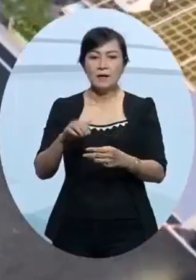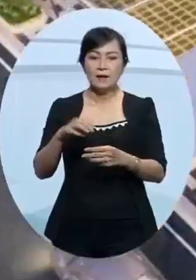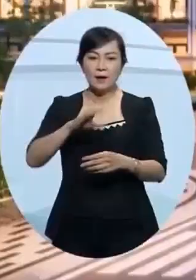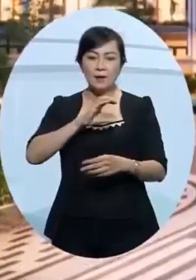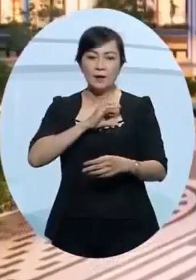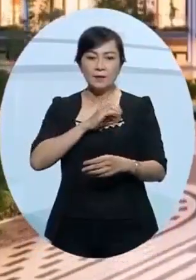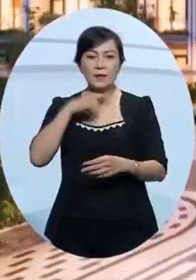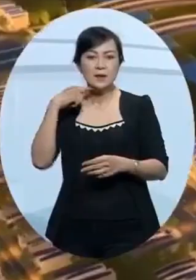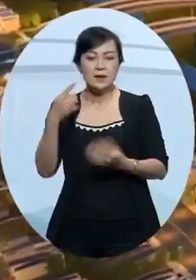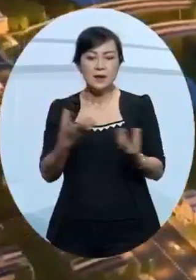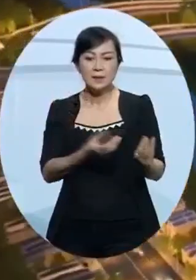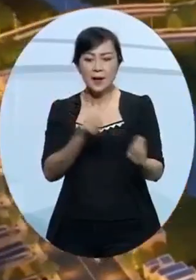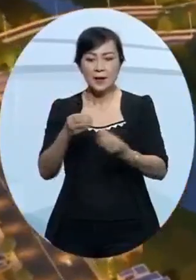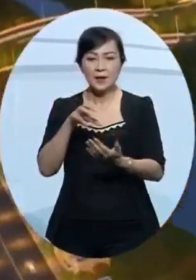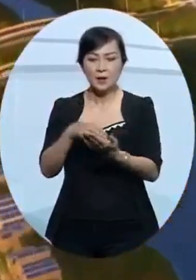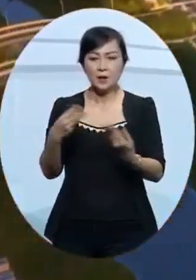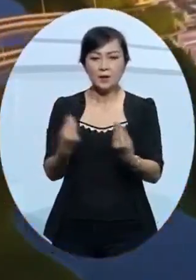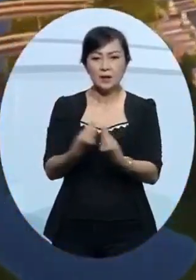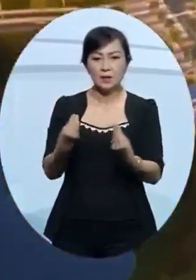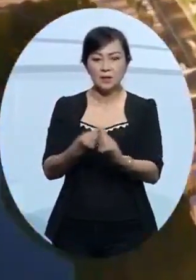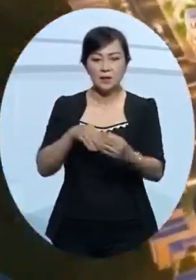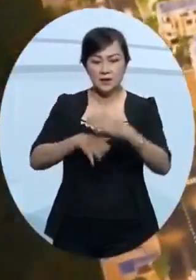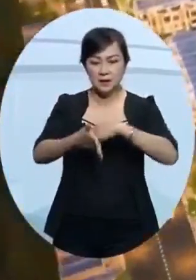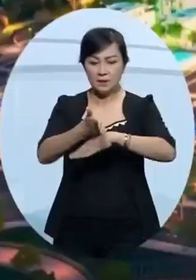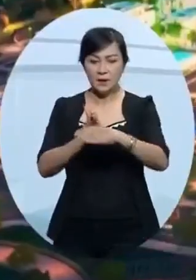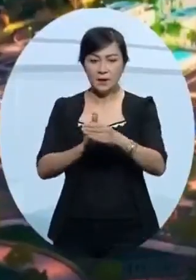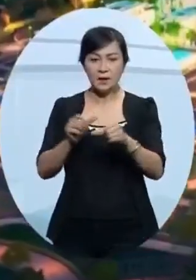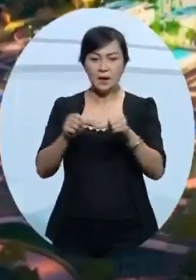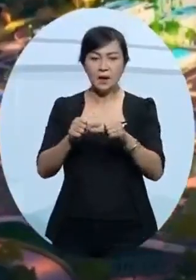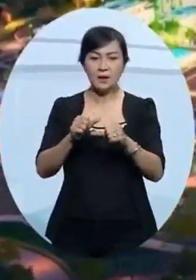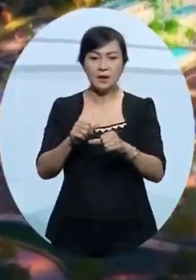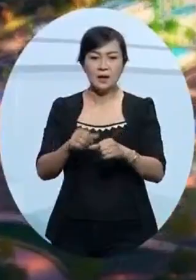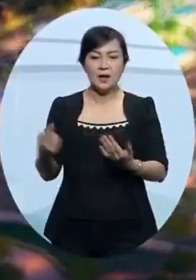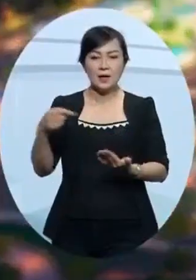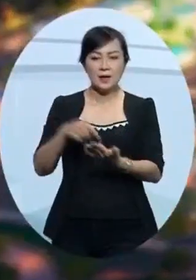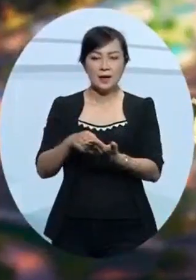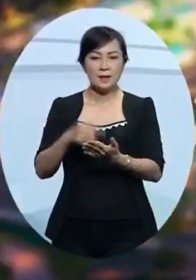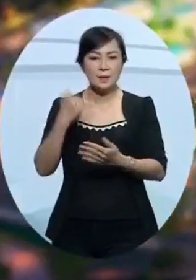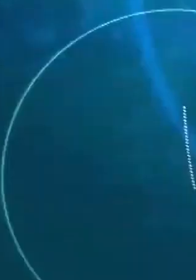cấp, hứa hẹn sẽ mang đến những cơ hội đầu tư đầy tiềm năng tại thành phố cảng biển quốc tế.